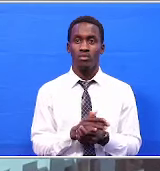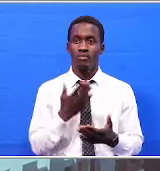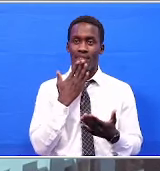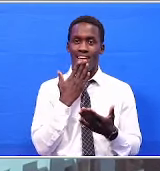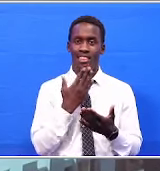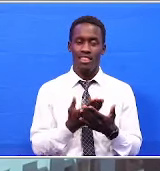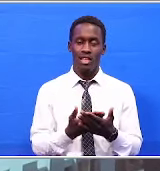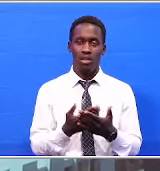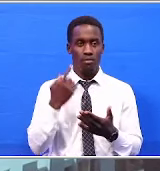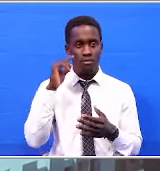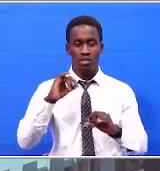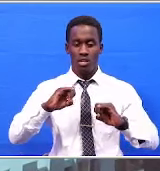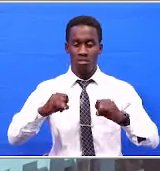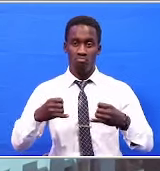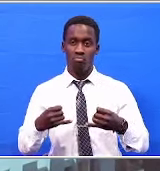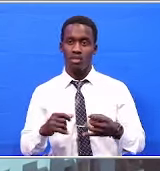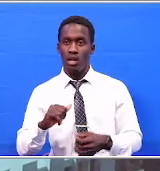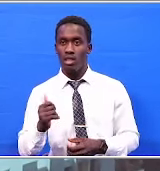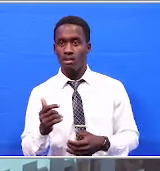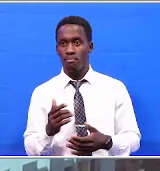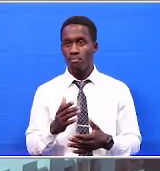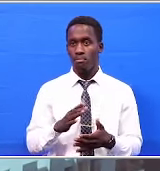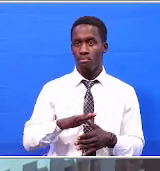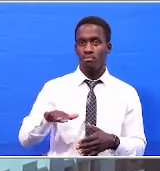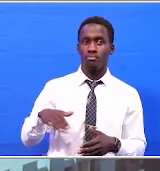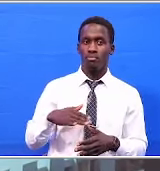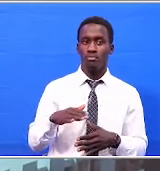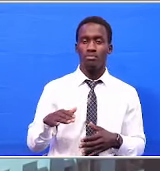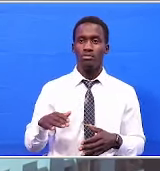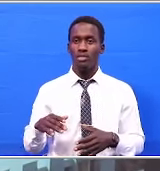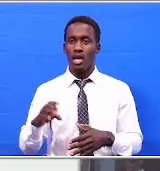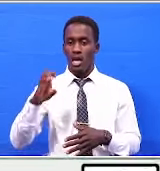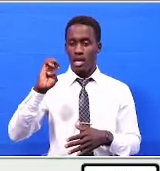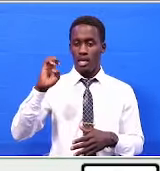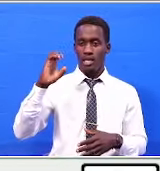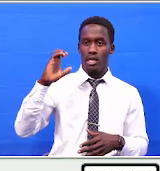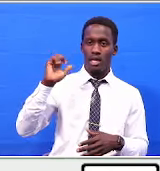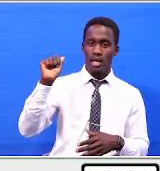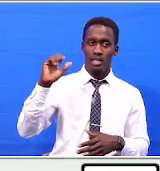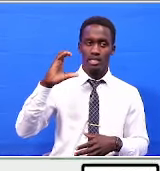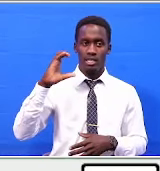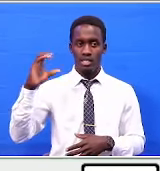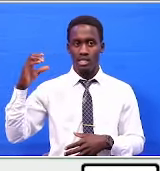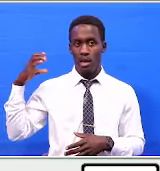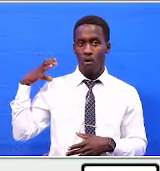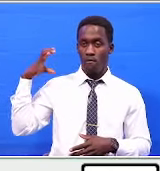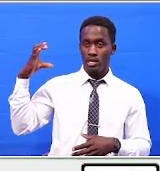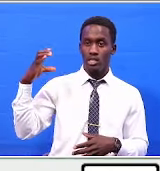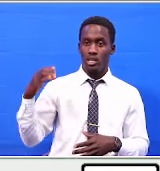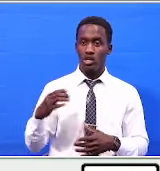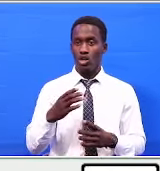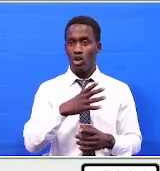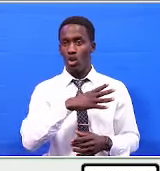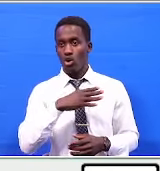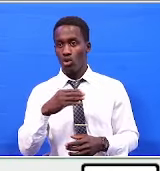Asante sana Mike Kagongo kwa taarifa hiyo. Kwingineko ni kwamba maafisa wa tume ya maadili na kukabili ufisadi EACC mapema leo walivamia nyumba ya msajili wa